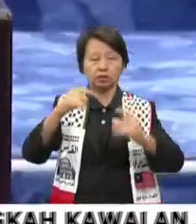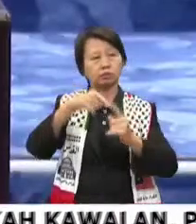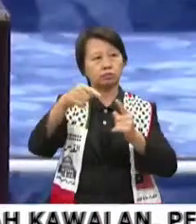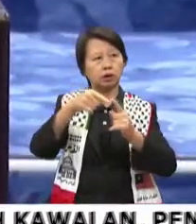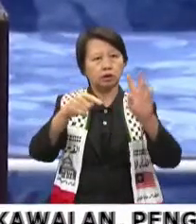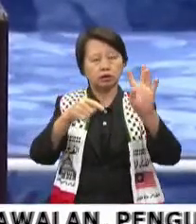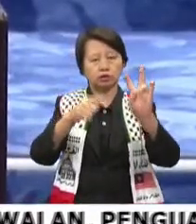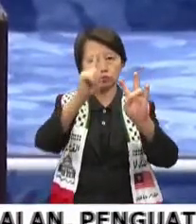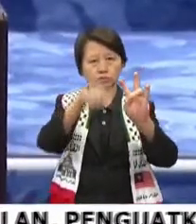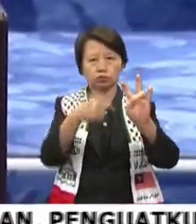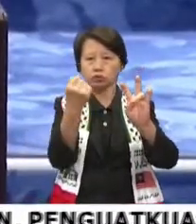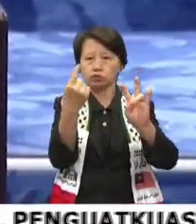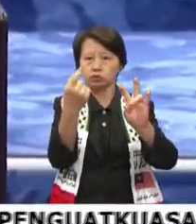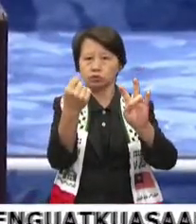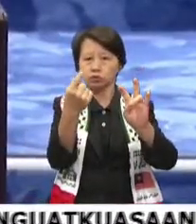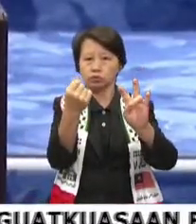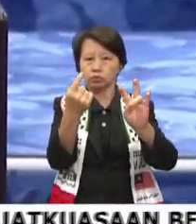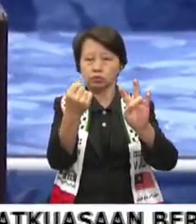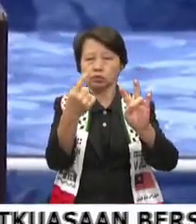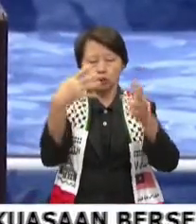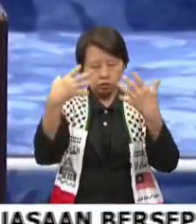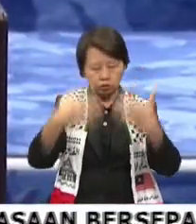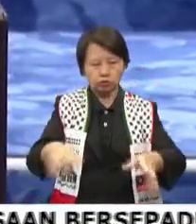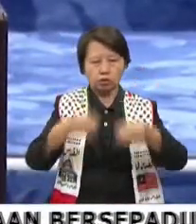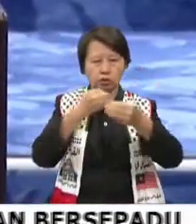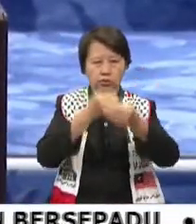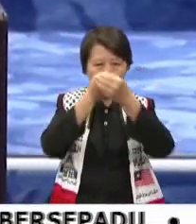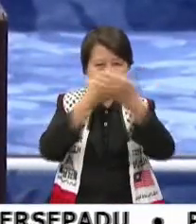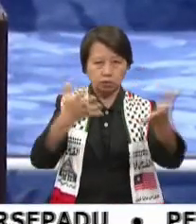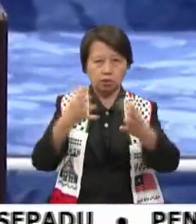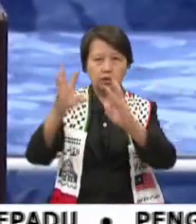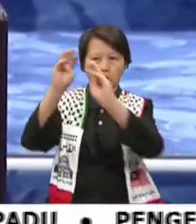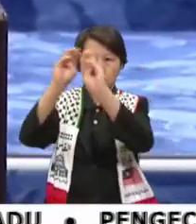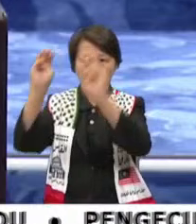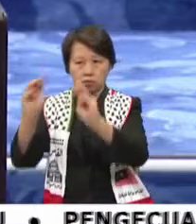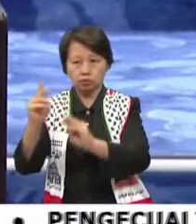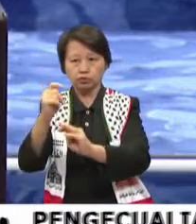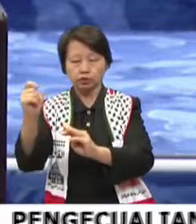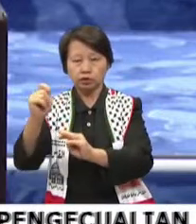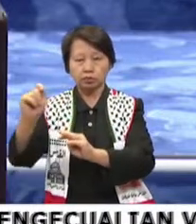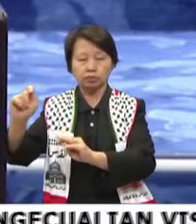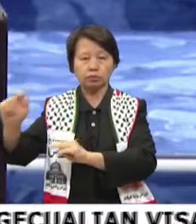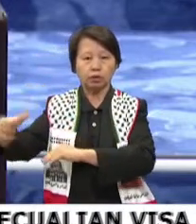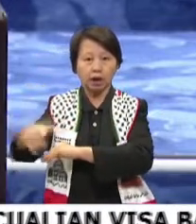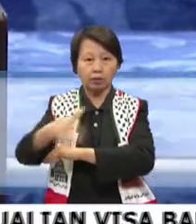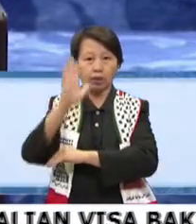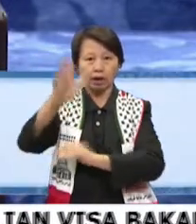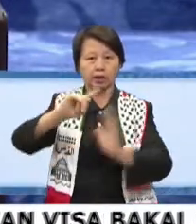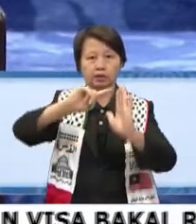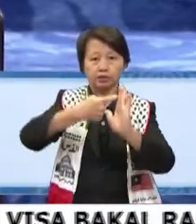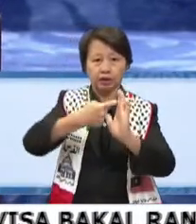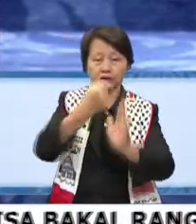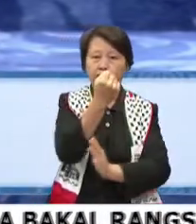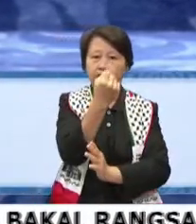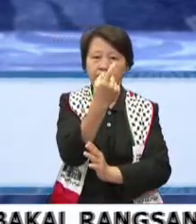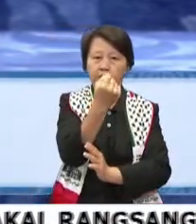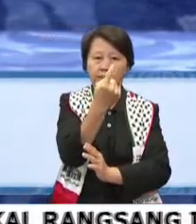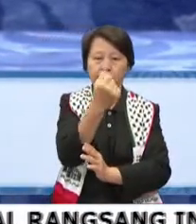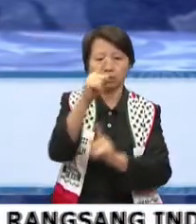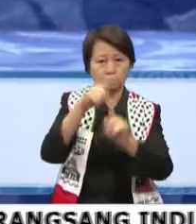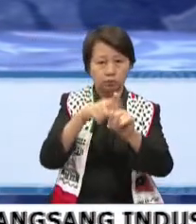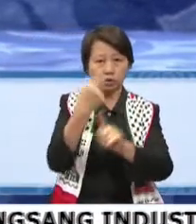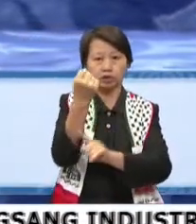November telah mengumumkan B monsun timur laut akan bermula